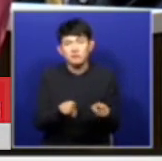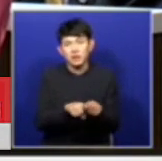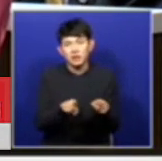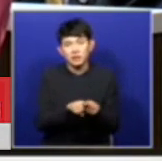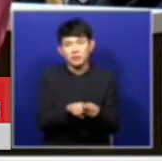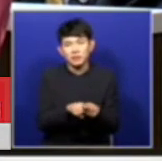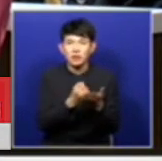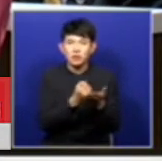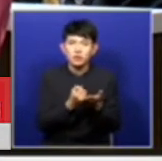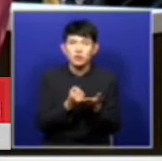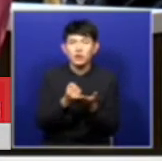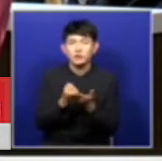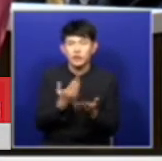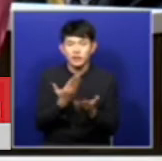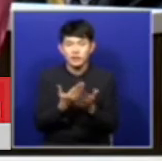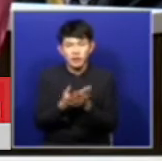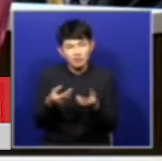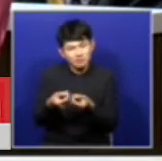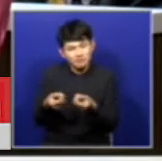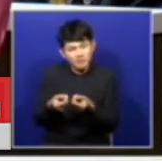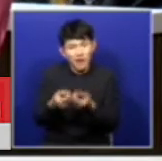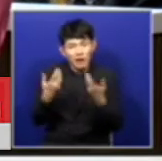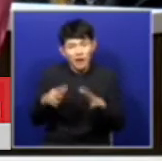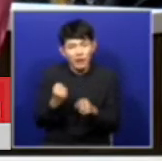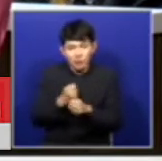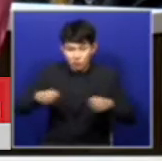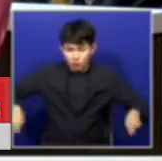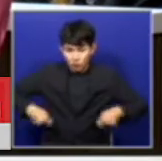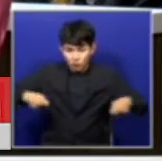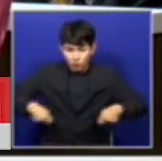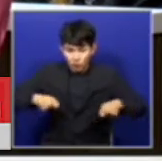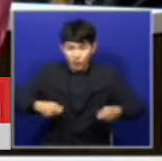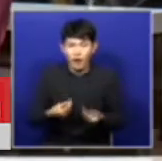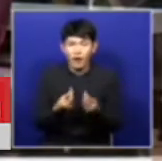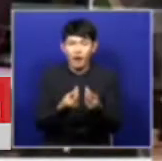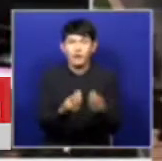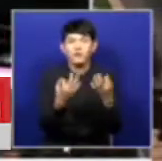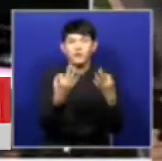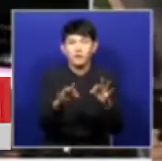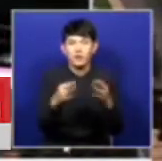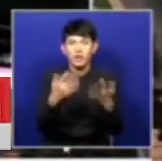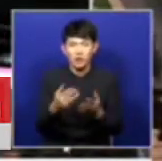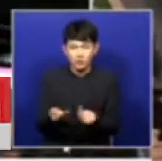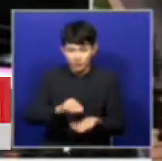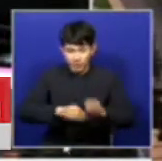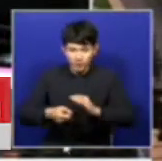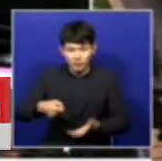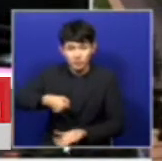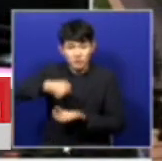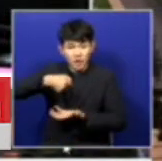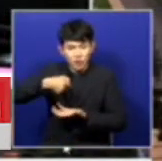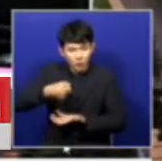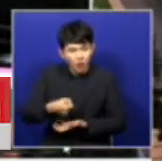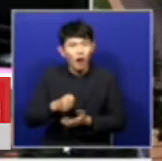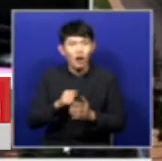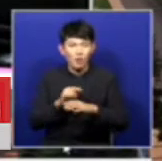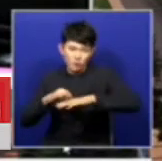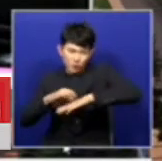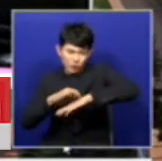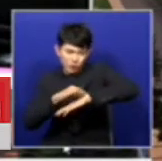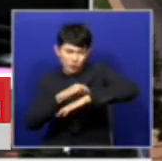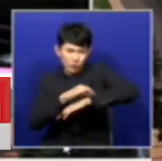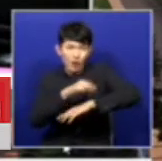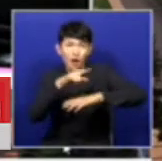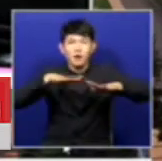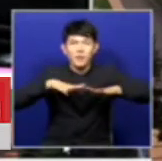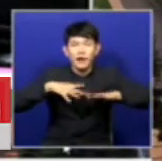ก็ช่วยกันออกเงินนะครับแล้วก็ทำอาหารไปเลี้ยงเขาให้เขาเอากระเป๋าเอาอาหารเนี่ยห่อขึ้นเขาไปกินปัญหาเหล่านี้เนี่ย